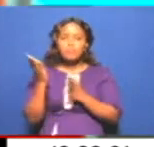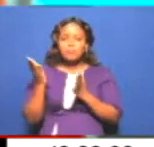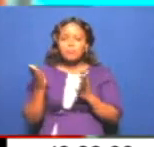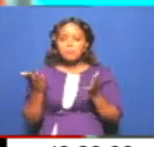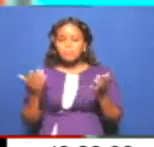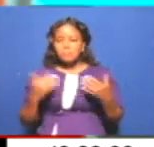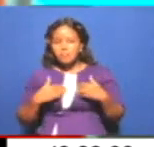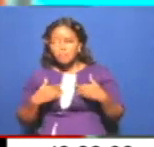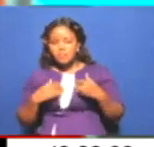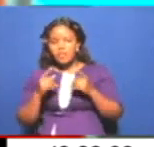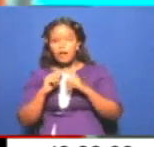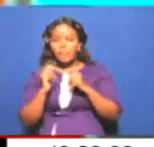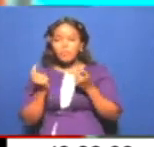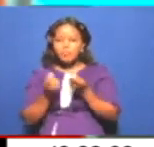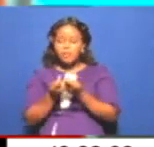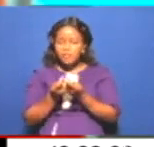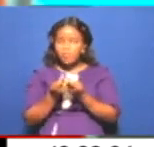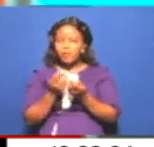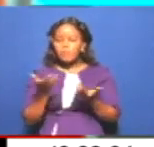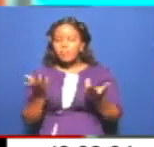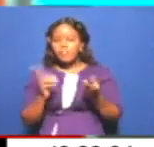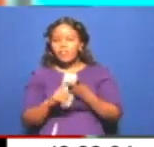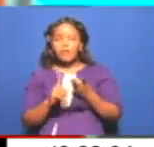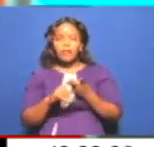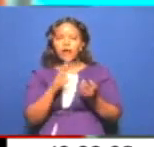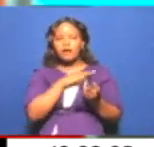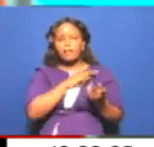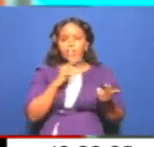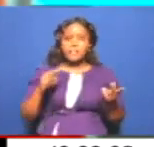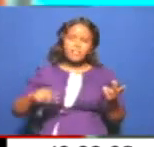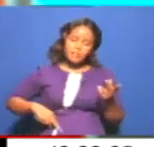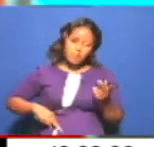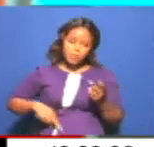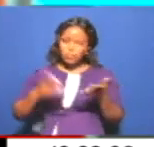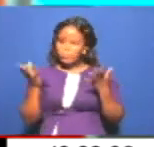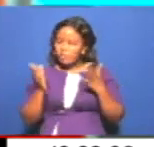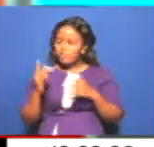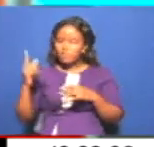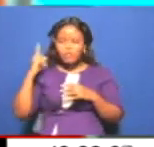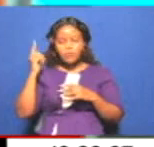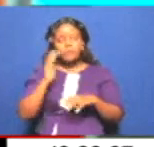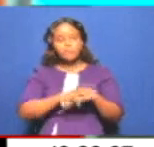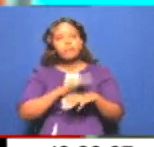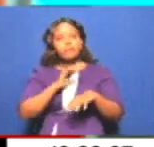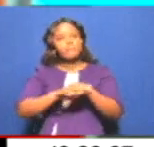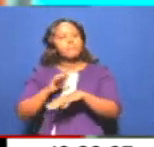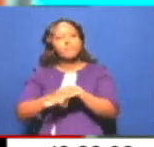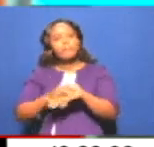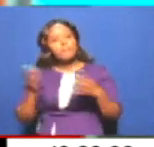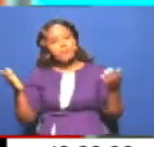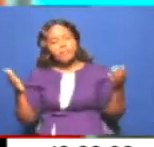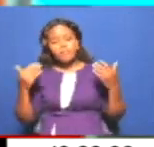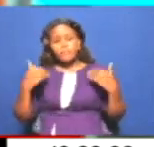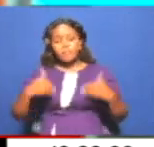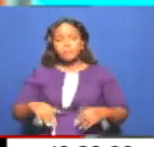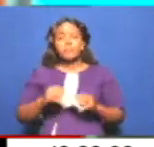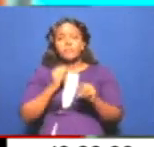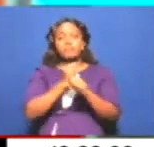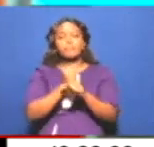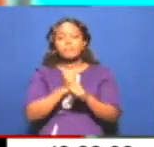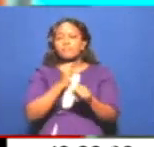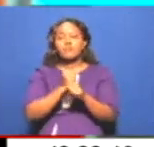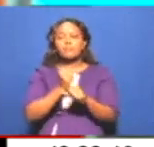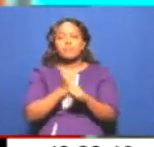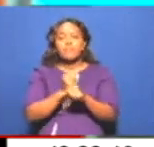kwa misingi ya kidini. Kwa hivyo sheria ile ni sheria mzuri sana. Mimi katika kazi yangu ya uwakili ama